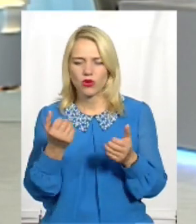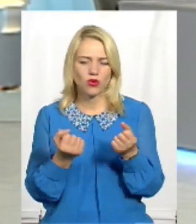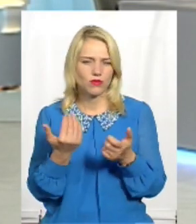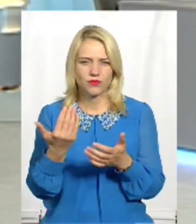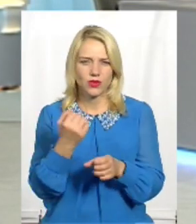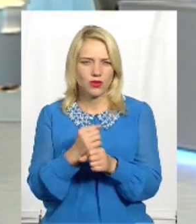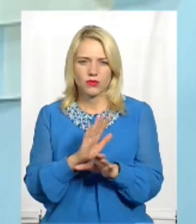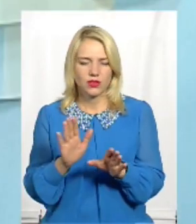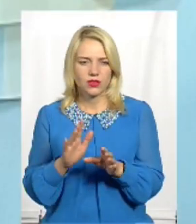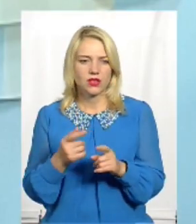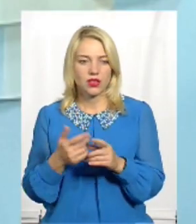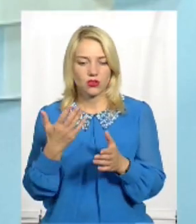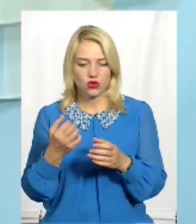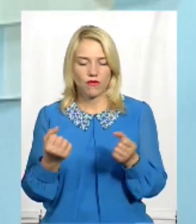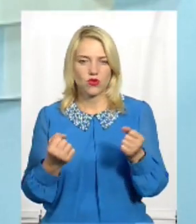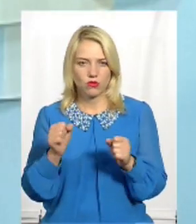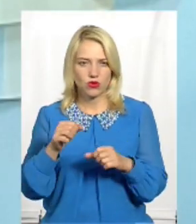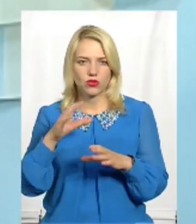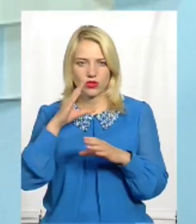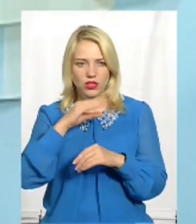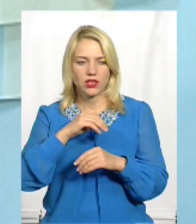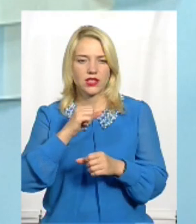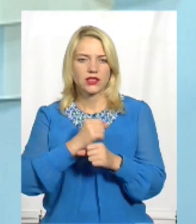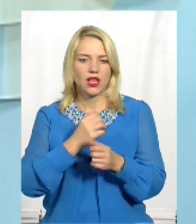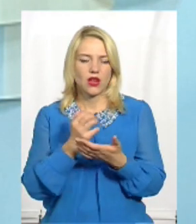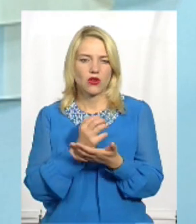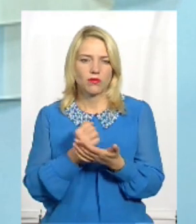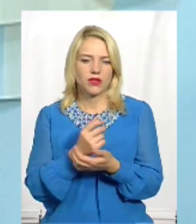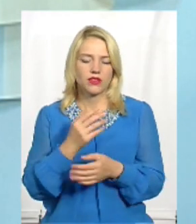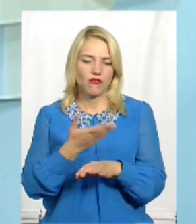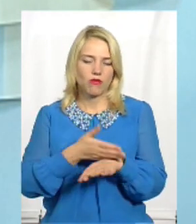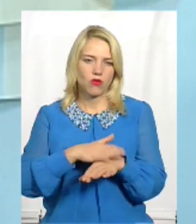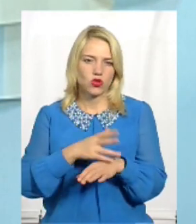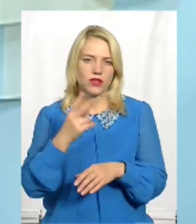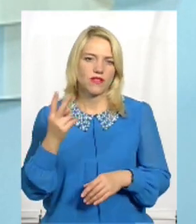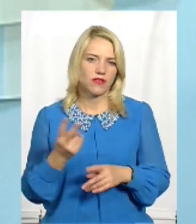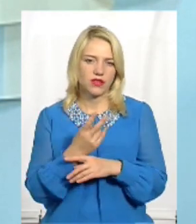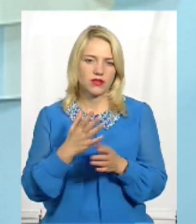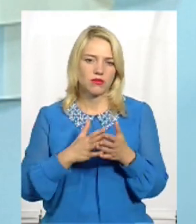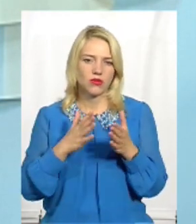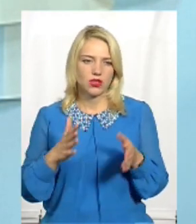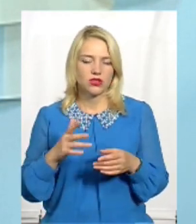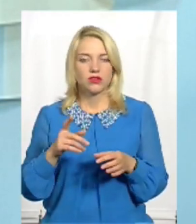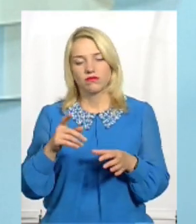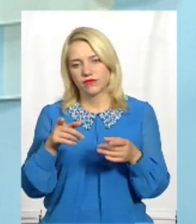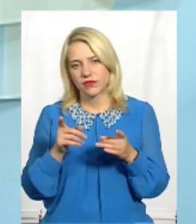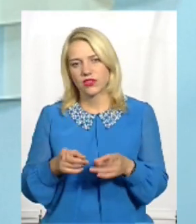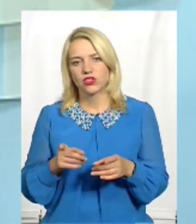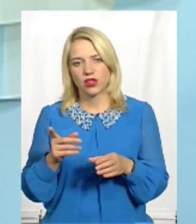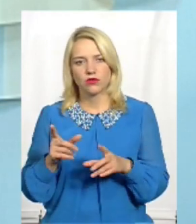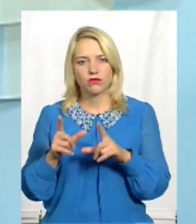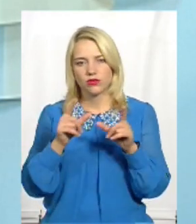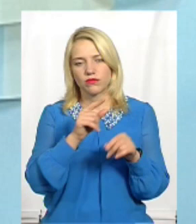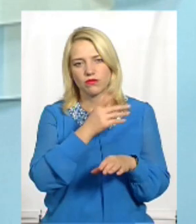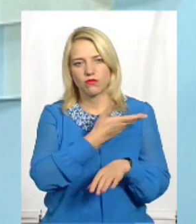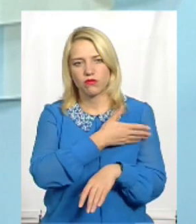Якщо може водій заробити в Польщі вдвічі більше, то, звичайно, що він вибере роботу